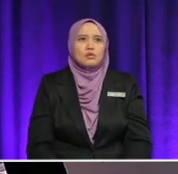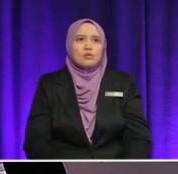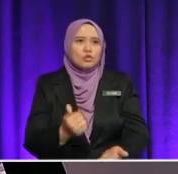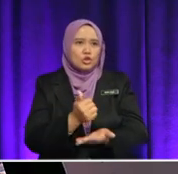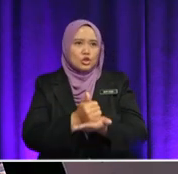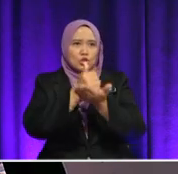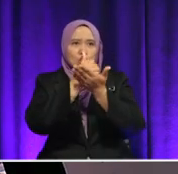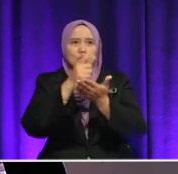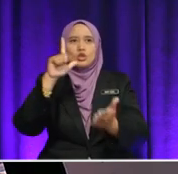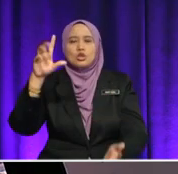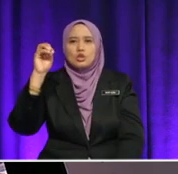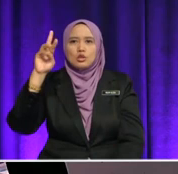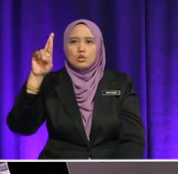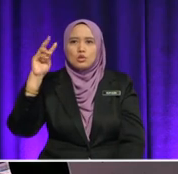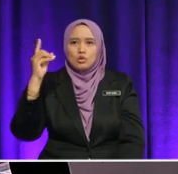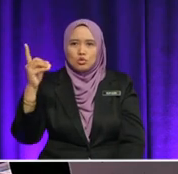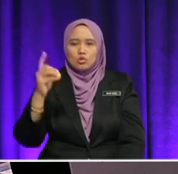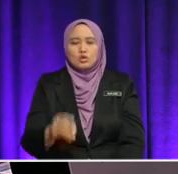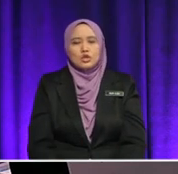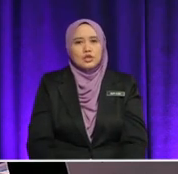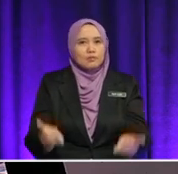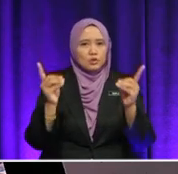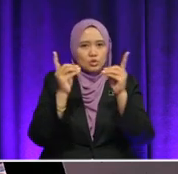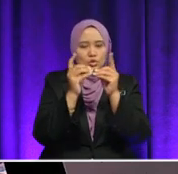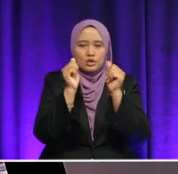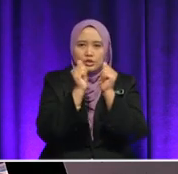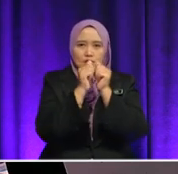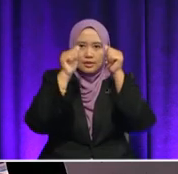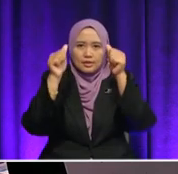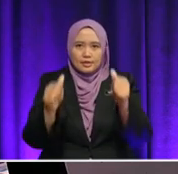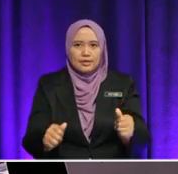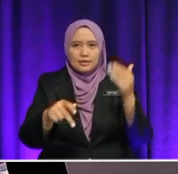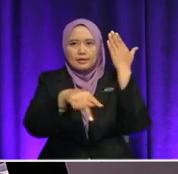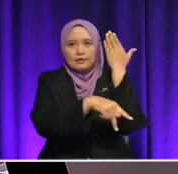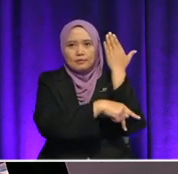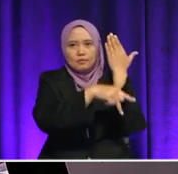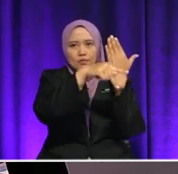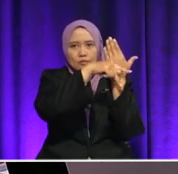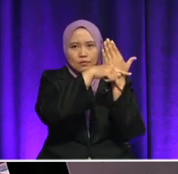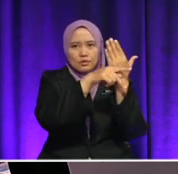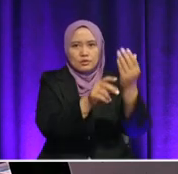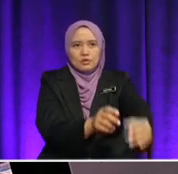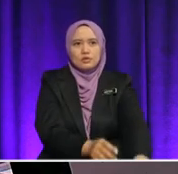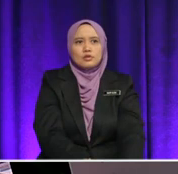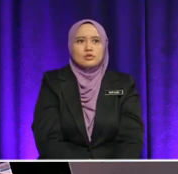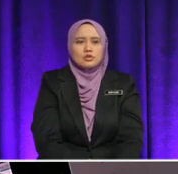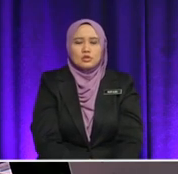berjaya bertemu dengan beberapa orang ahli paliman atau wakil rakyat Ya bagi negara